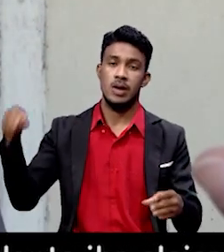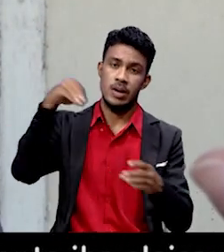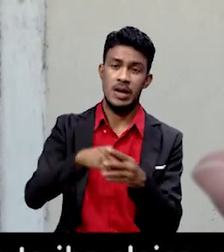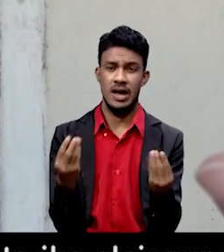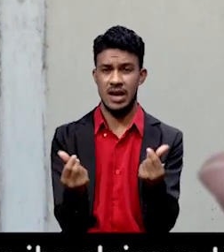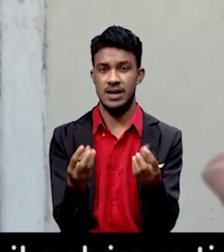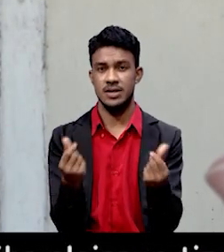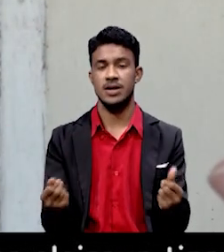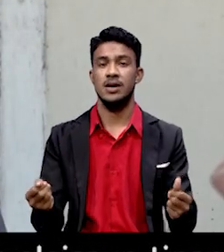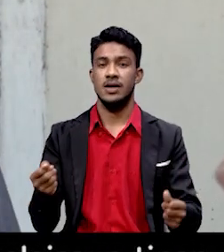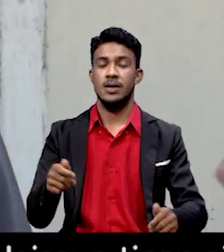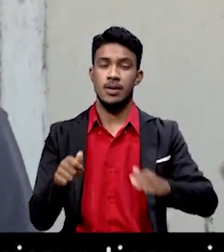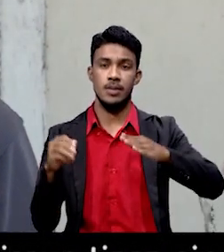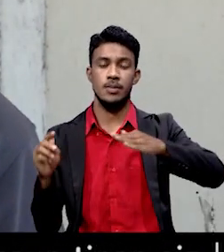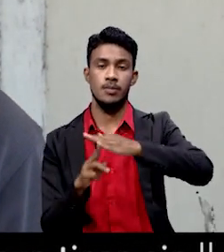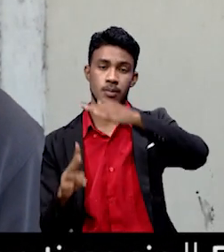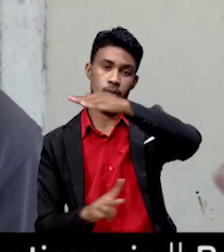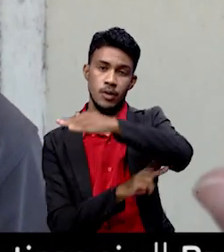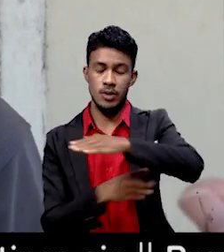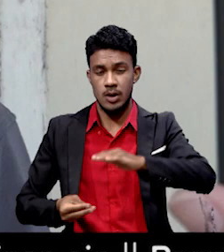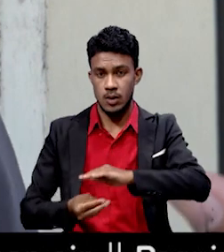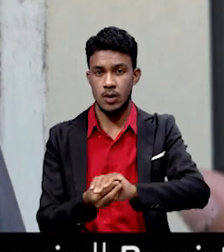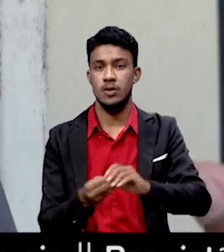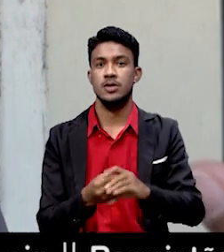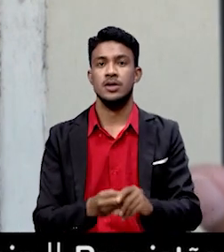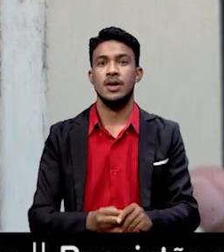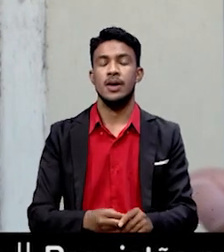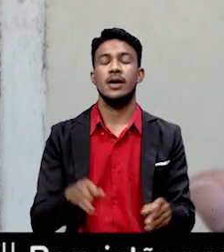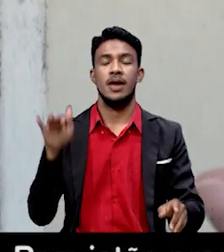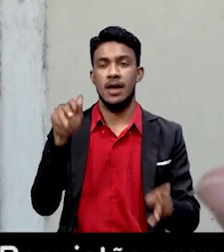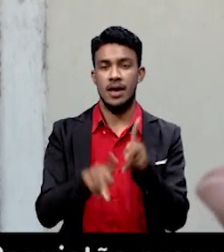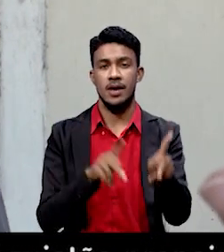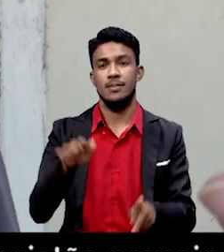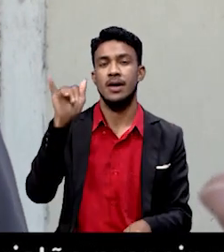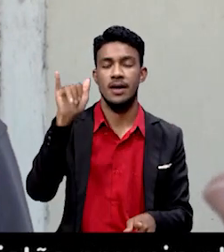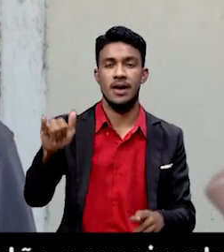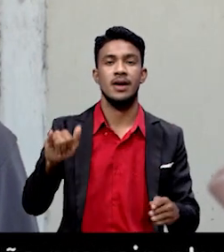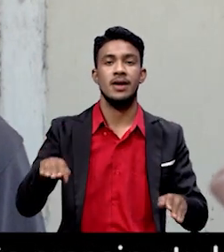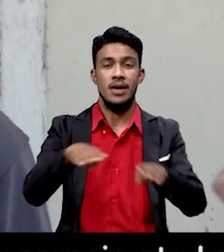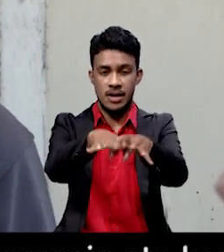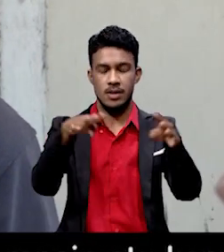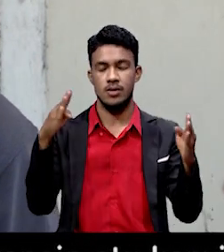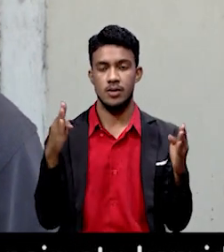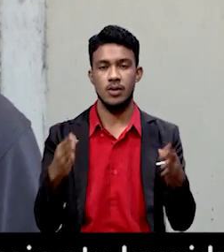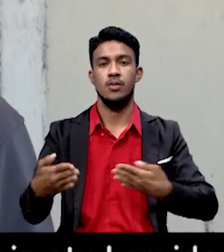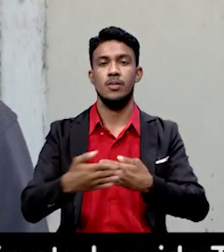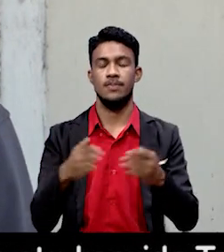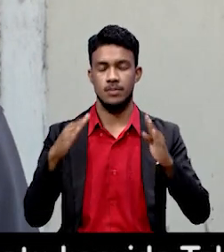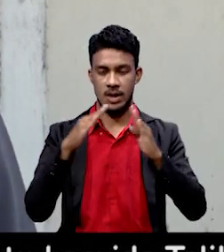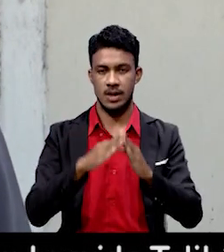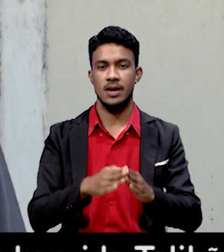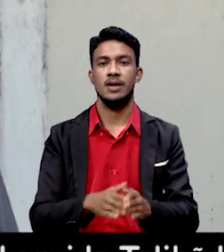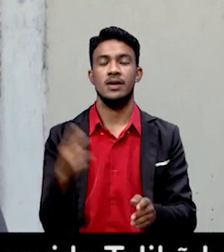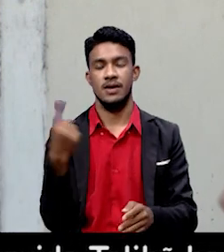ser, né, makna fatin hel ne ba, e mas sira hele lupa, lono okos, makna fatin hel ne ba, se itahin, itahin, katak se akontesi